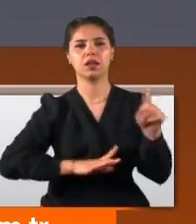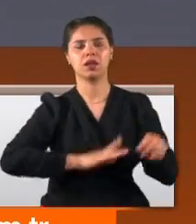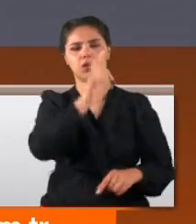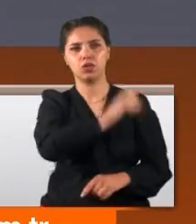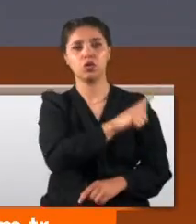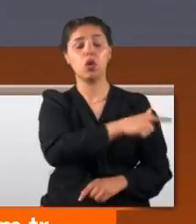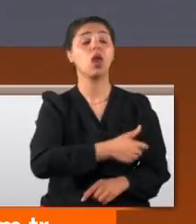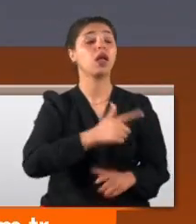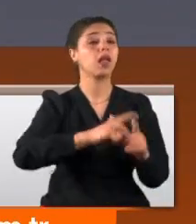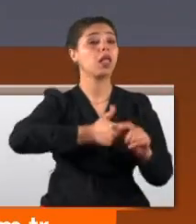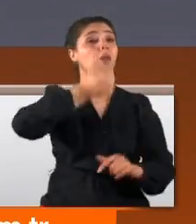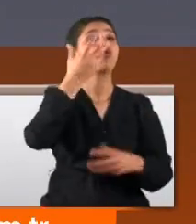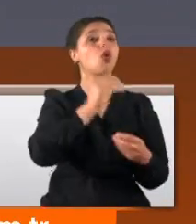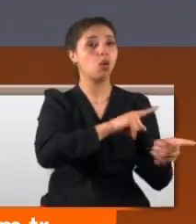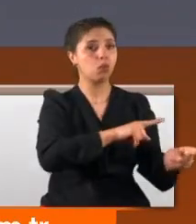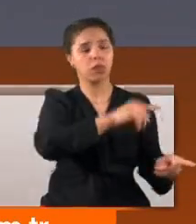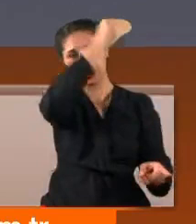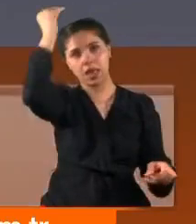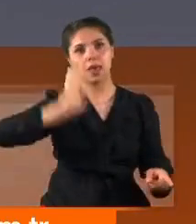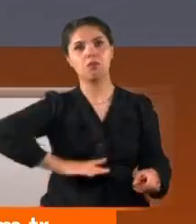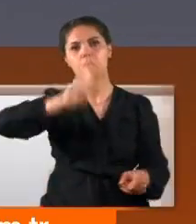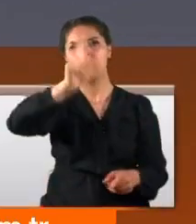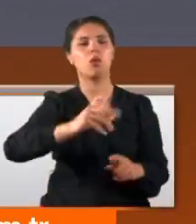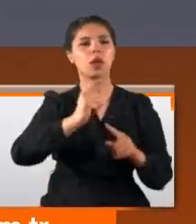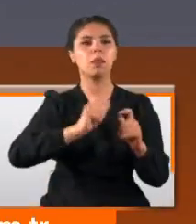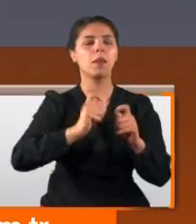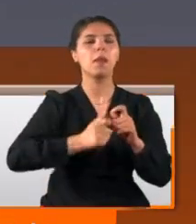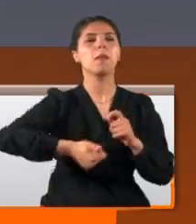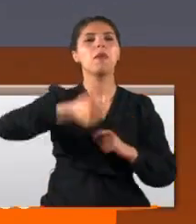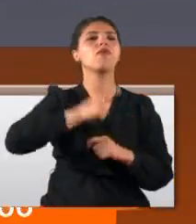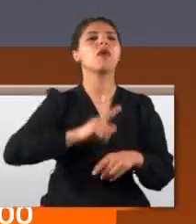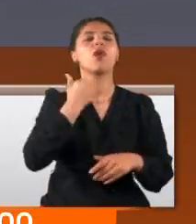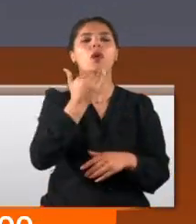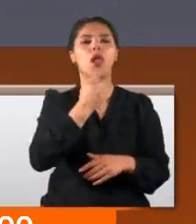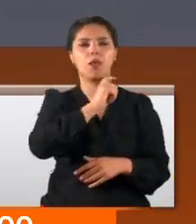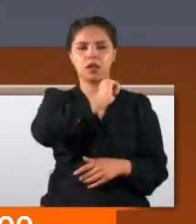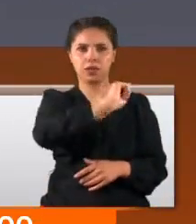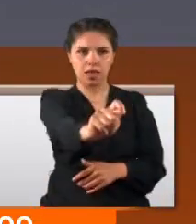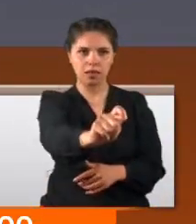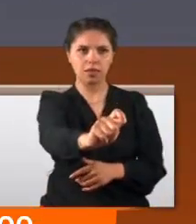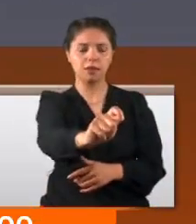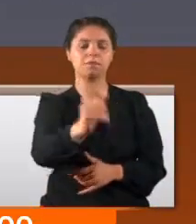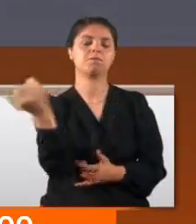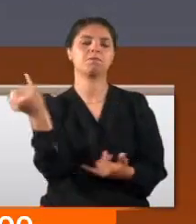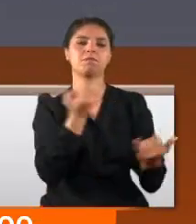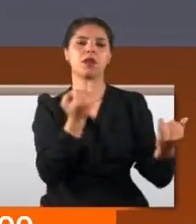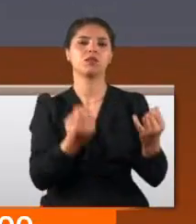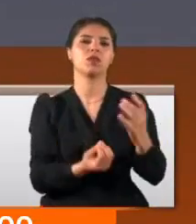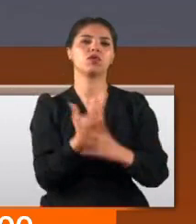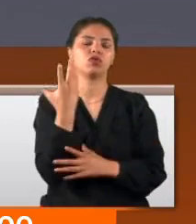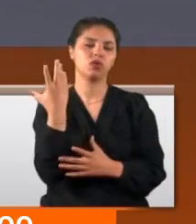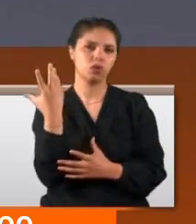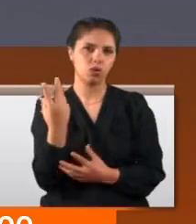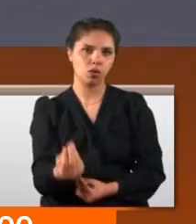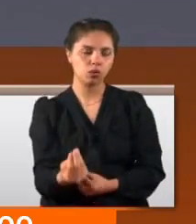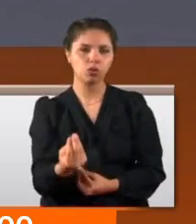başkan olmasaydı İmamoğlu profilinde biri İBB başkan adayı olamazdı diyerek tartışmaları körükleyecek bir açıklamaya imza